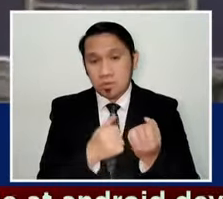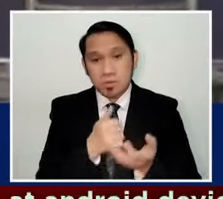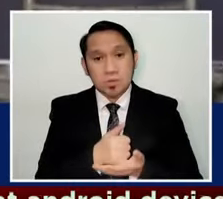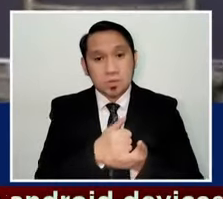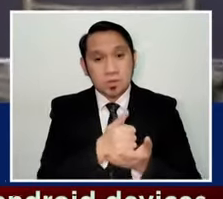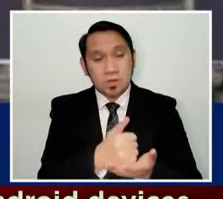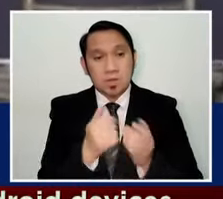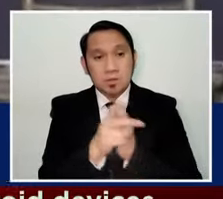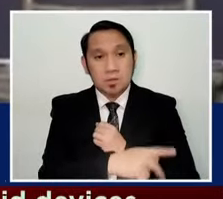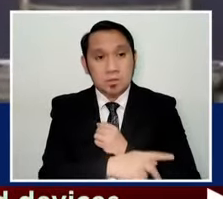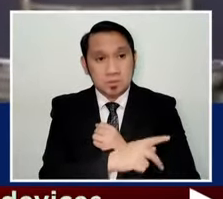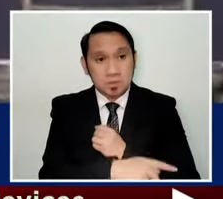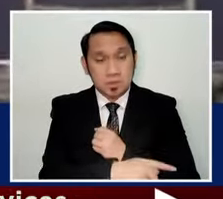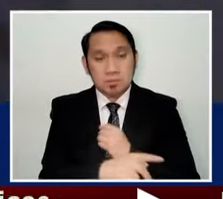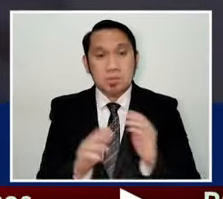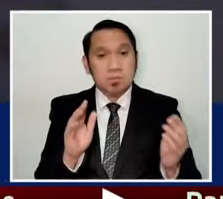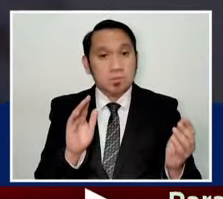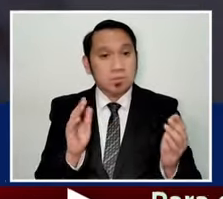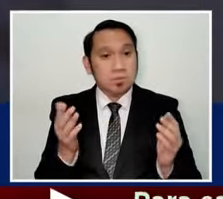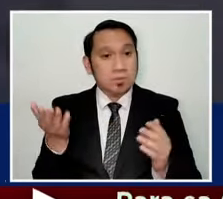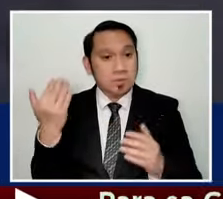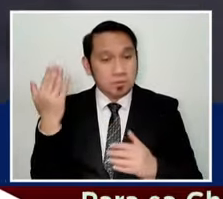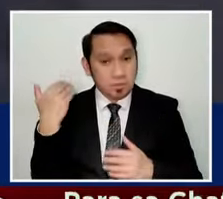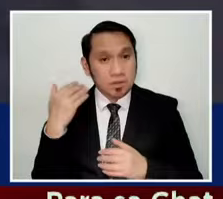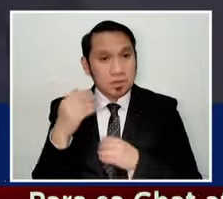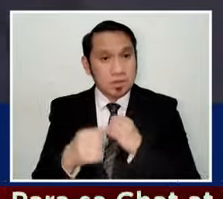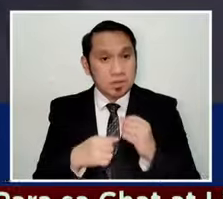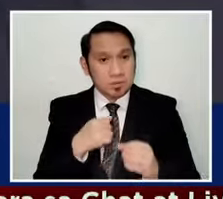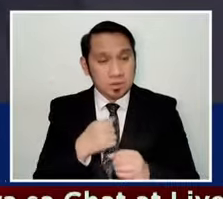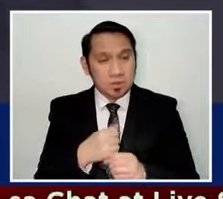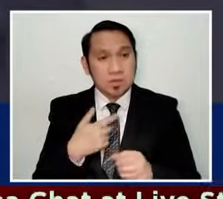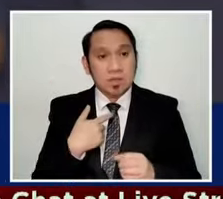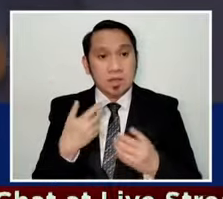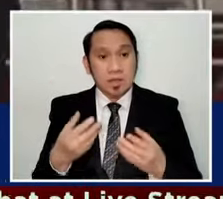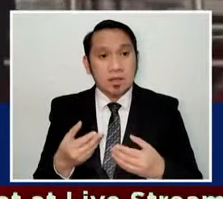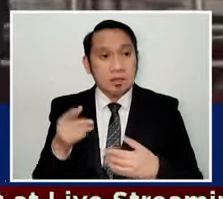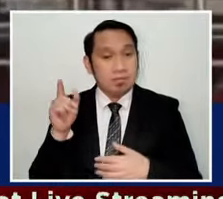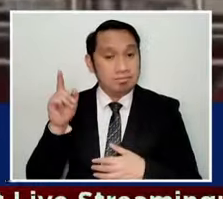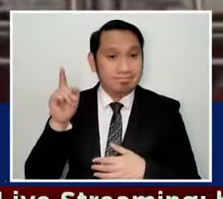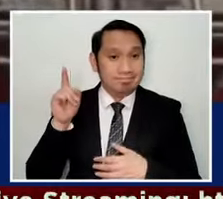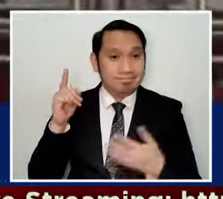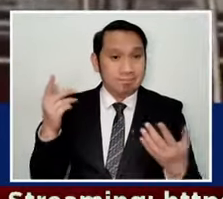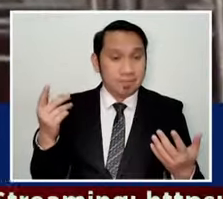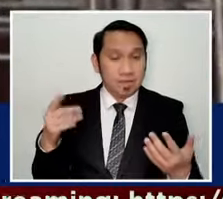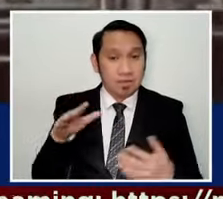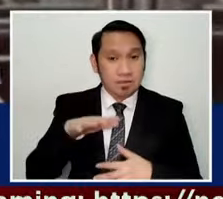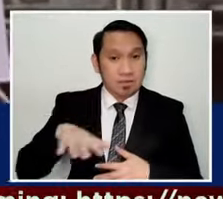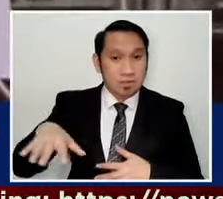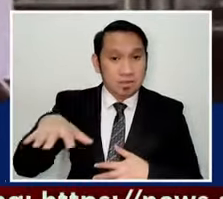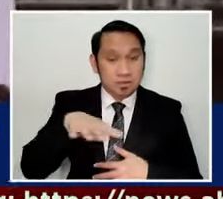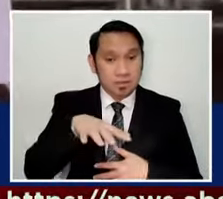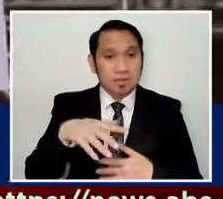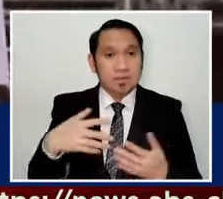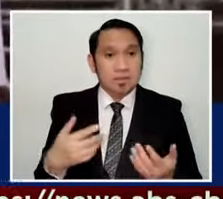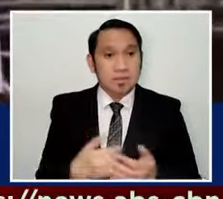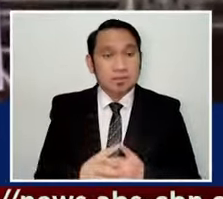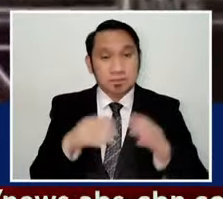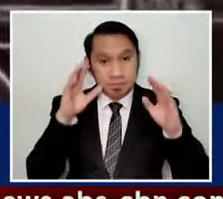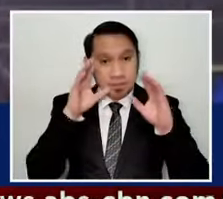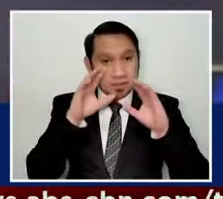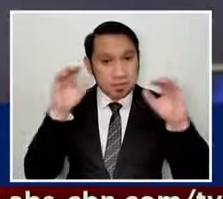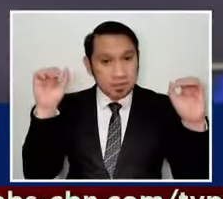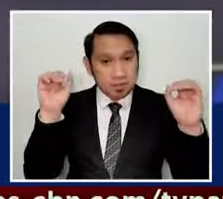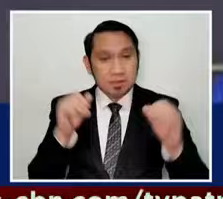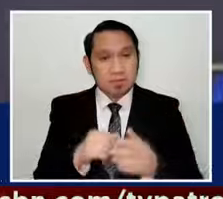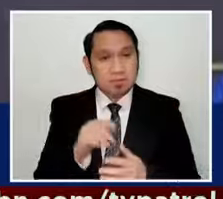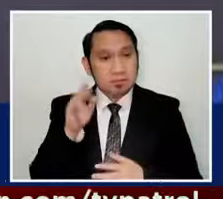probinsya kahit pa noong mga nagdaang taon, nagpasa ng resolusyon ang sangguniang panlalawigan para ideklara si Pangulo Marcos